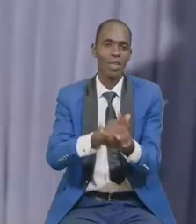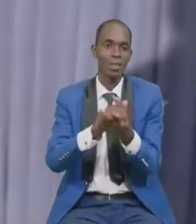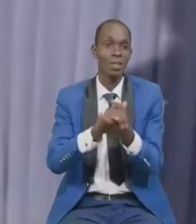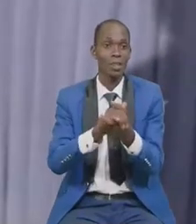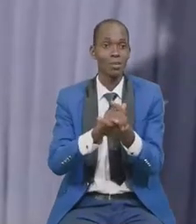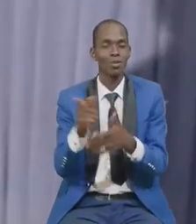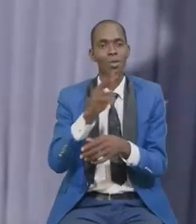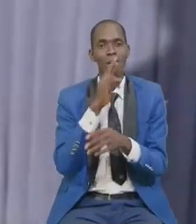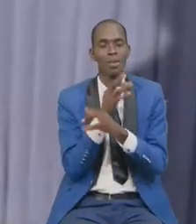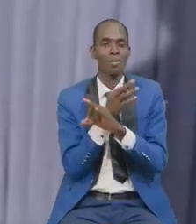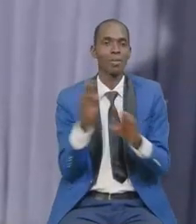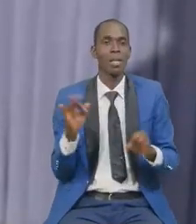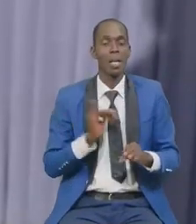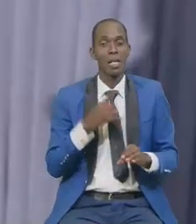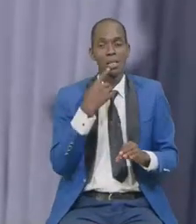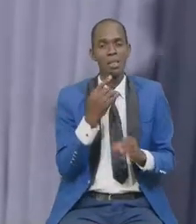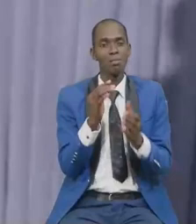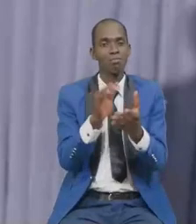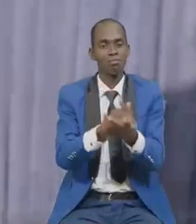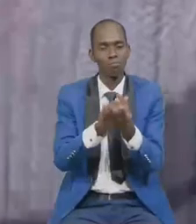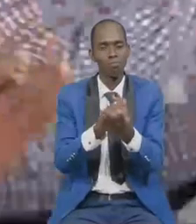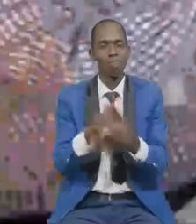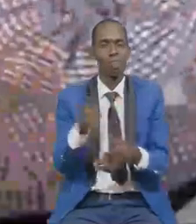J'ai dit félicitations, tu es libre.